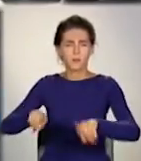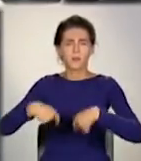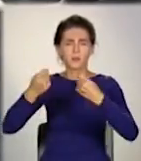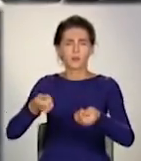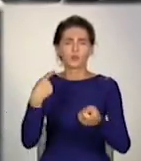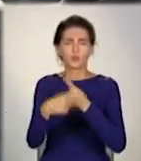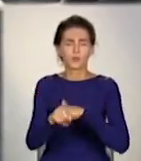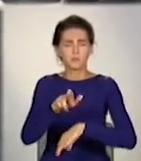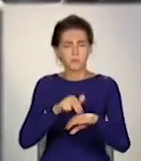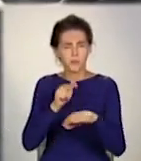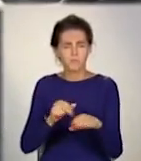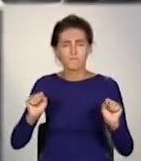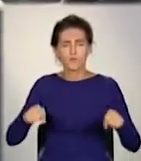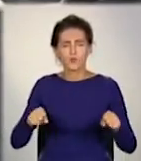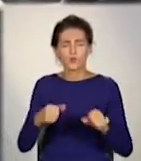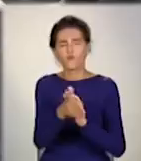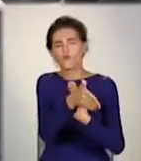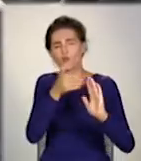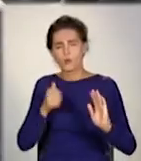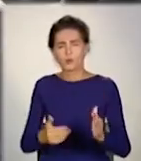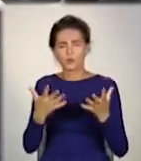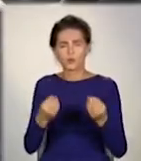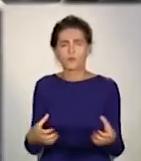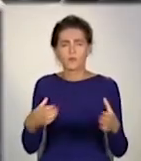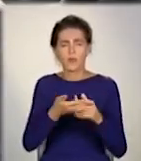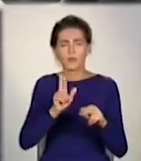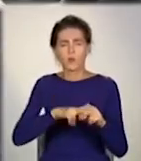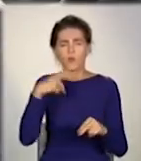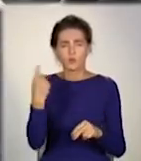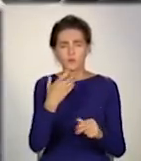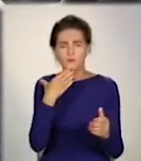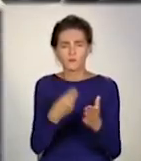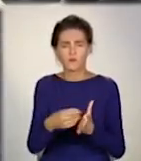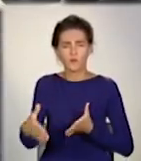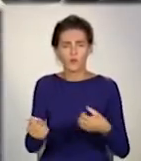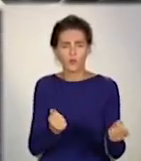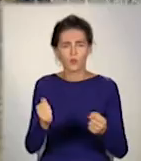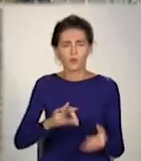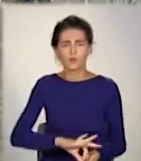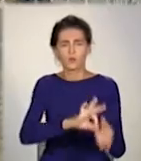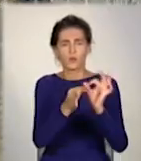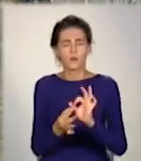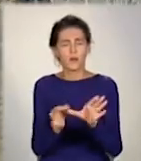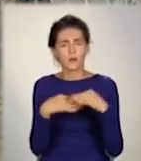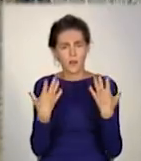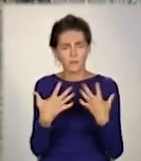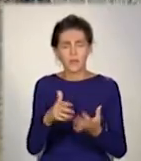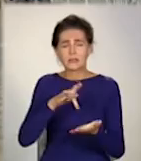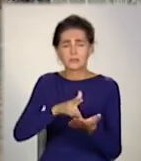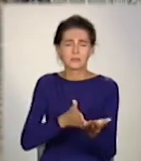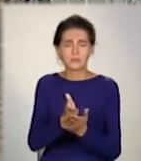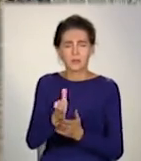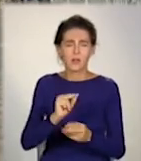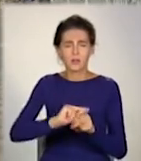екіпажам, патрульні можуть викликати власника транспортного засобу для надання пояснень. Мета патрульних –